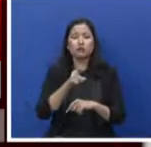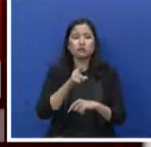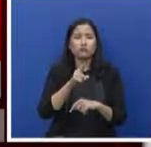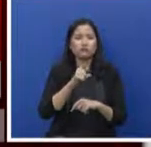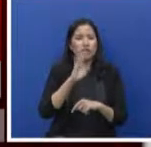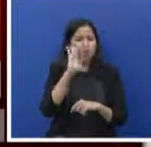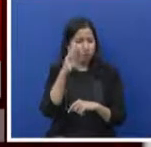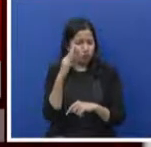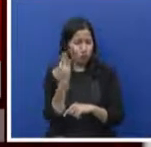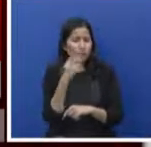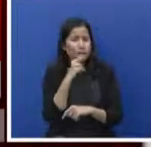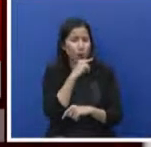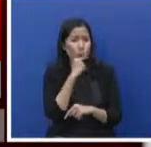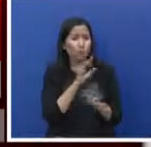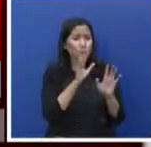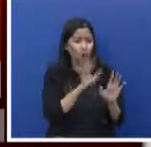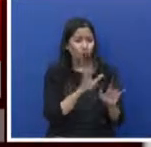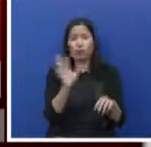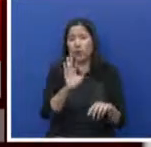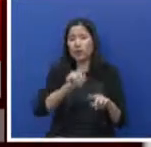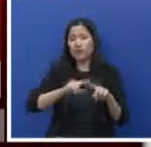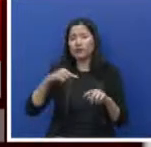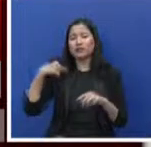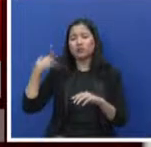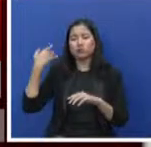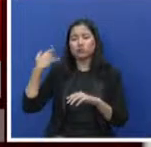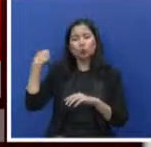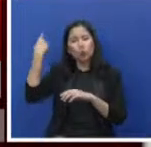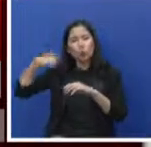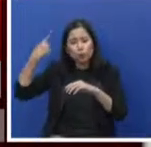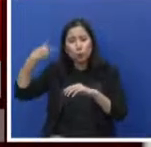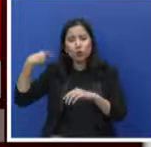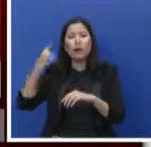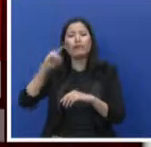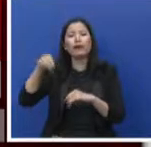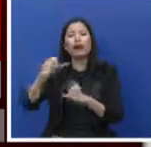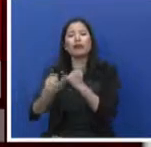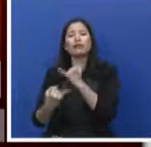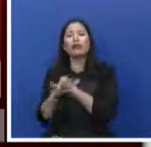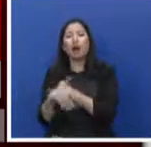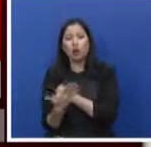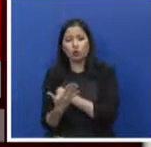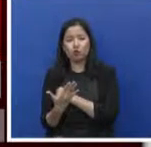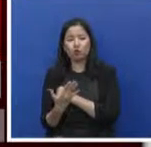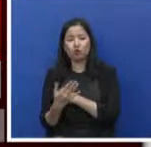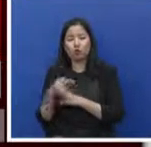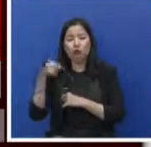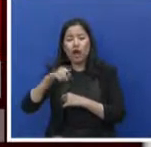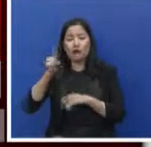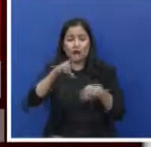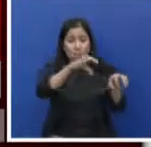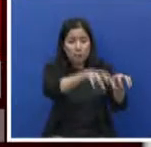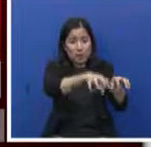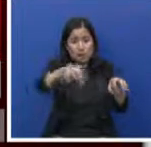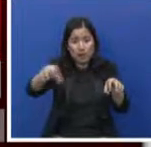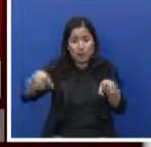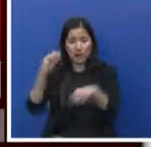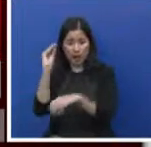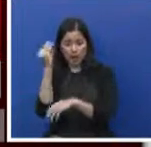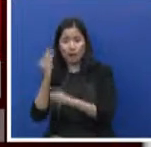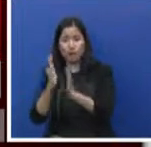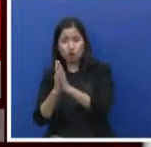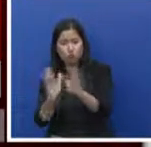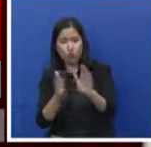atau satu minggu. Kami berencana melaksanakan ini sepanjang tahun, dan kami akan membuka di beberapa sentra lokasi di Jakarta, sekaligus di beberapa